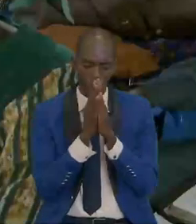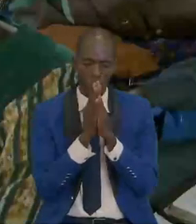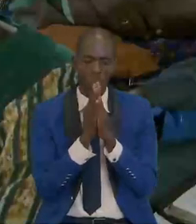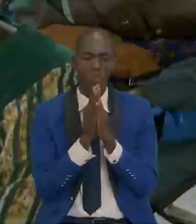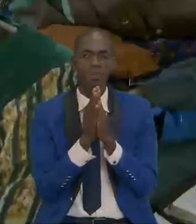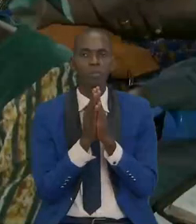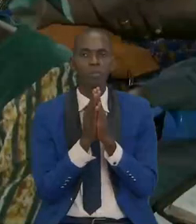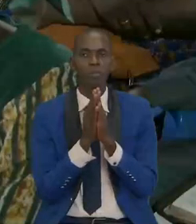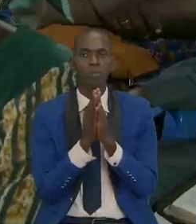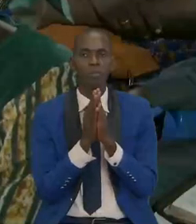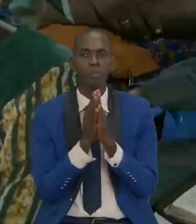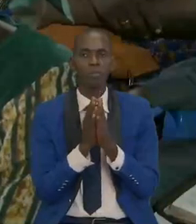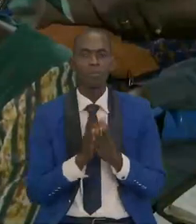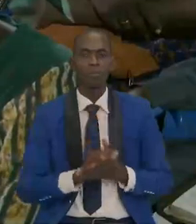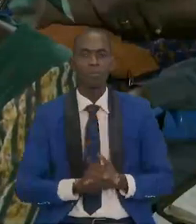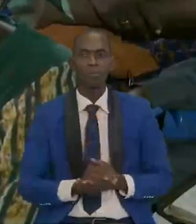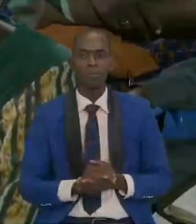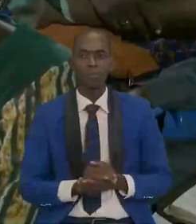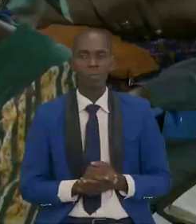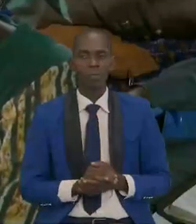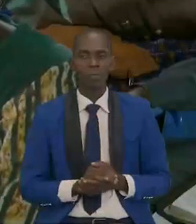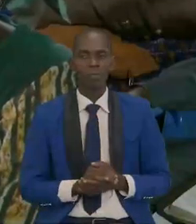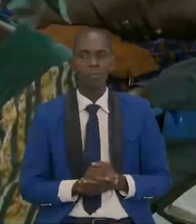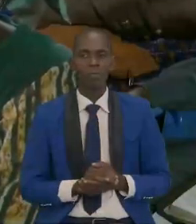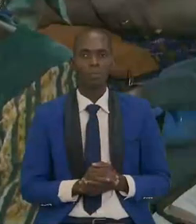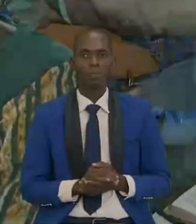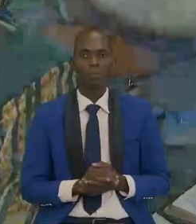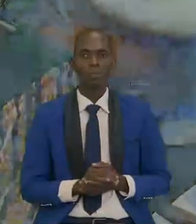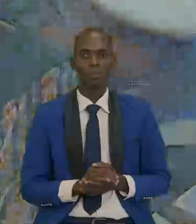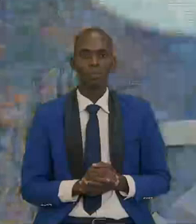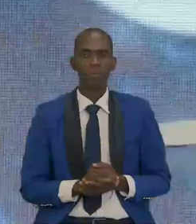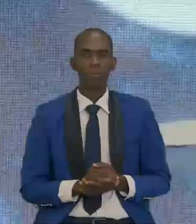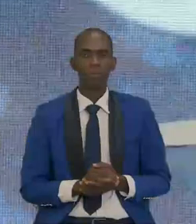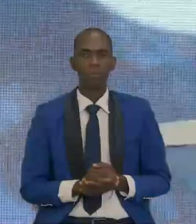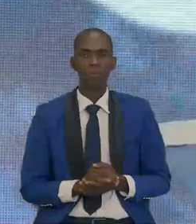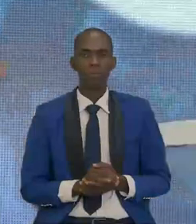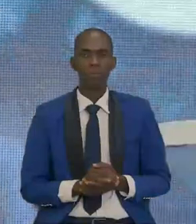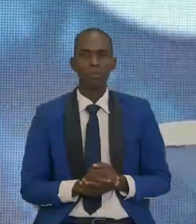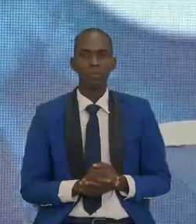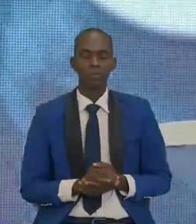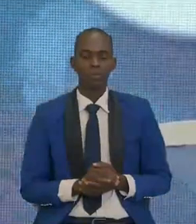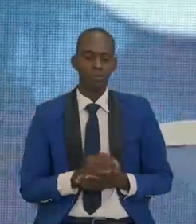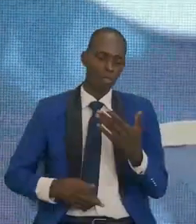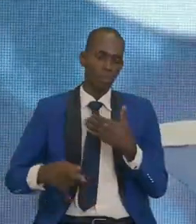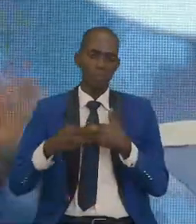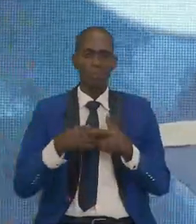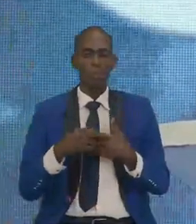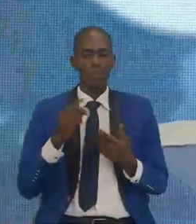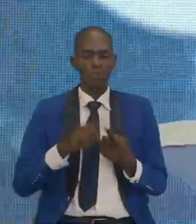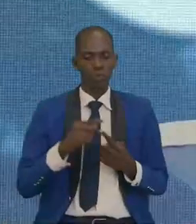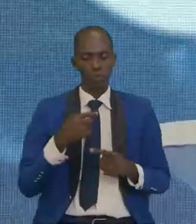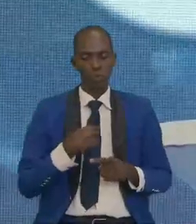mon désir, mon premier désir, mon désir essentiel, mon point de prière essentiel.